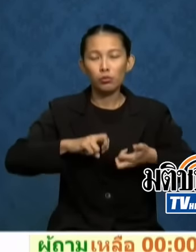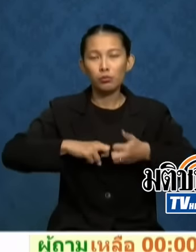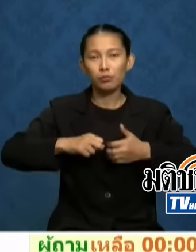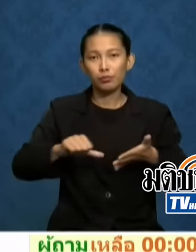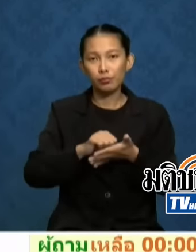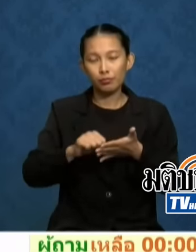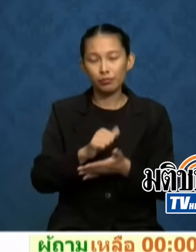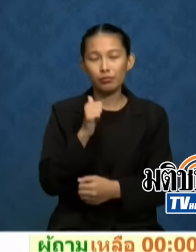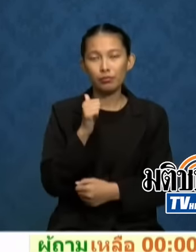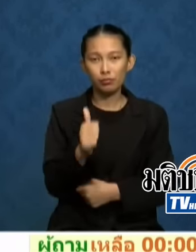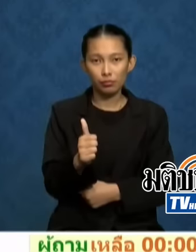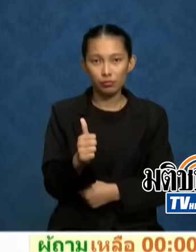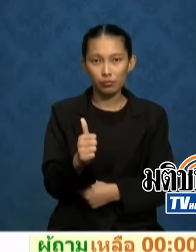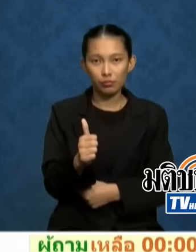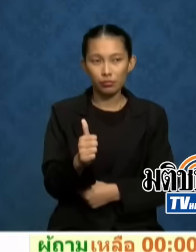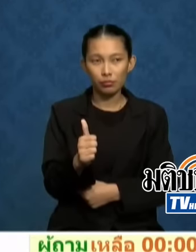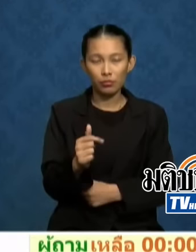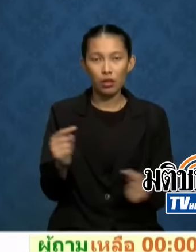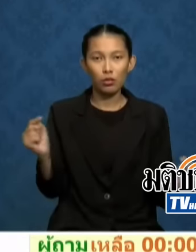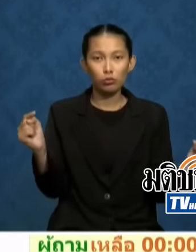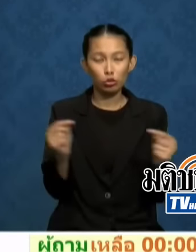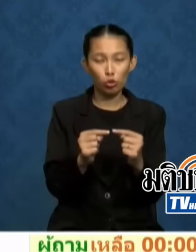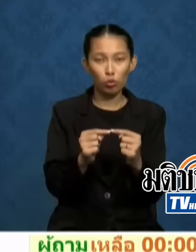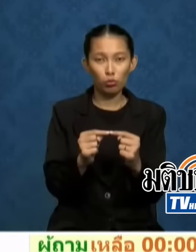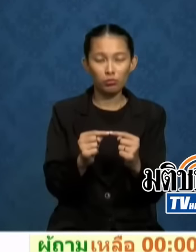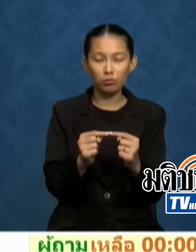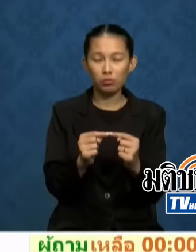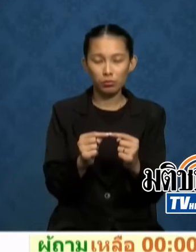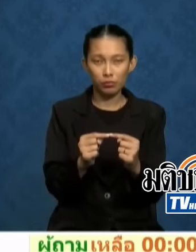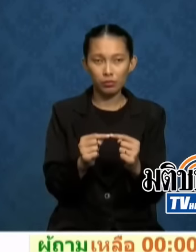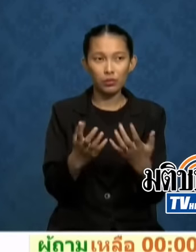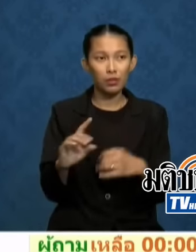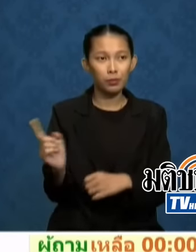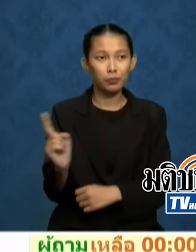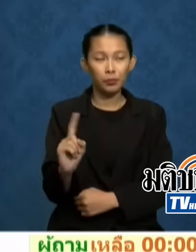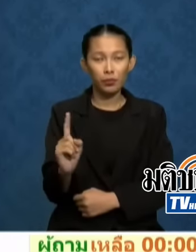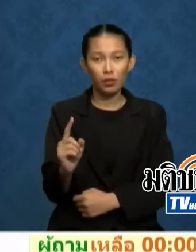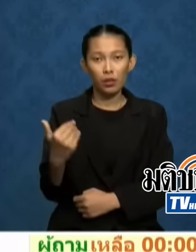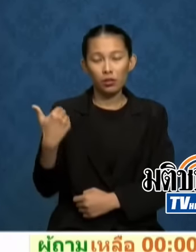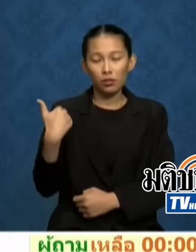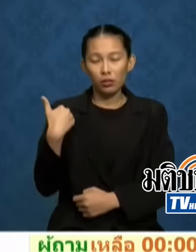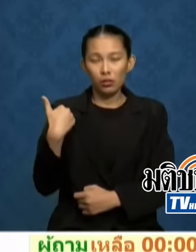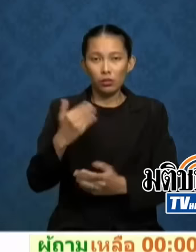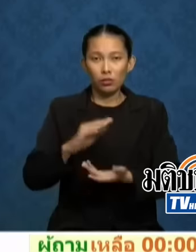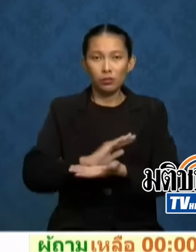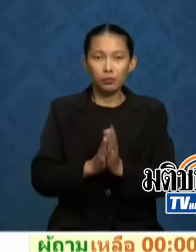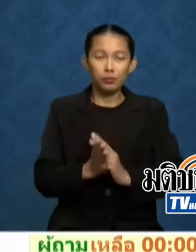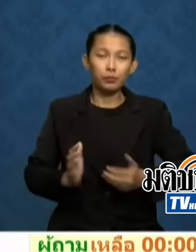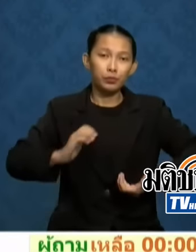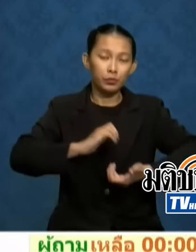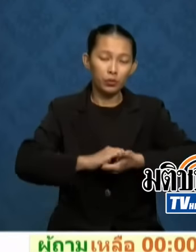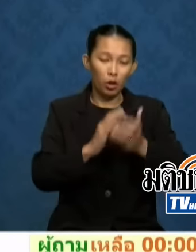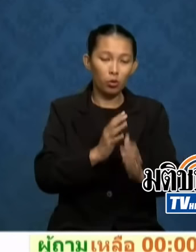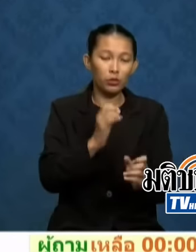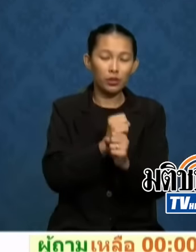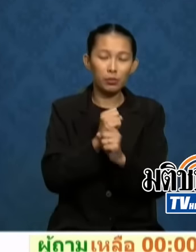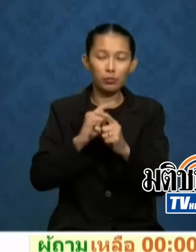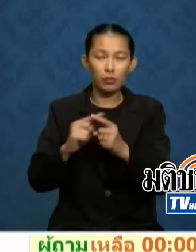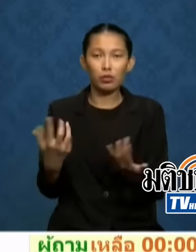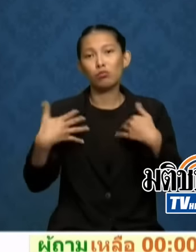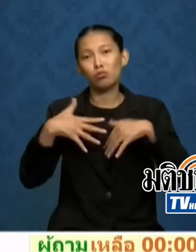าเนี่ยมันตรงมากที่สุดแล้วก็มีการบูรการเจ้าที่ทั้งหลายเนี่ยนะครับลงไปช่ว